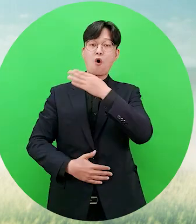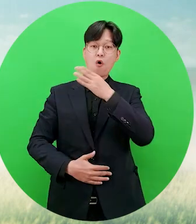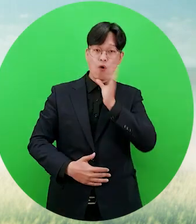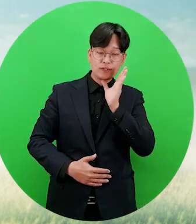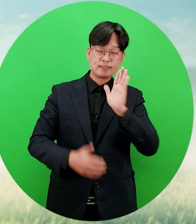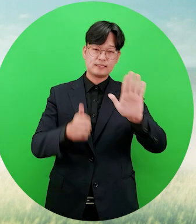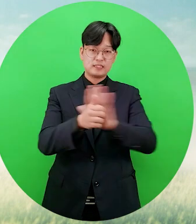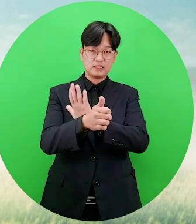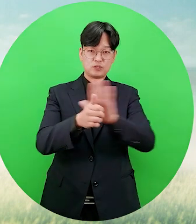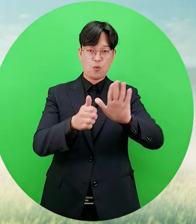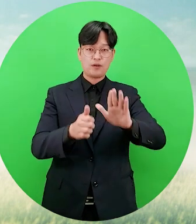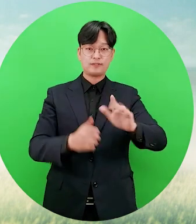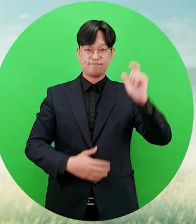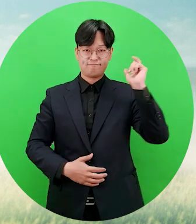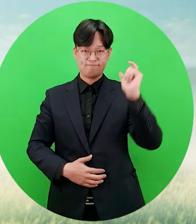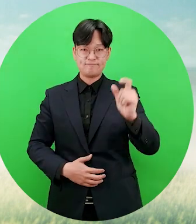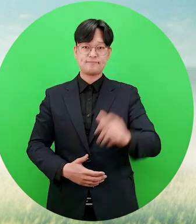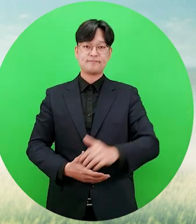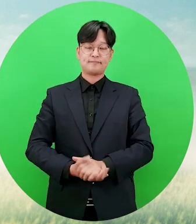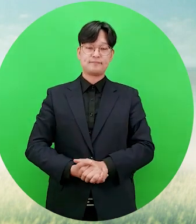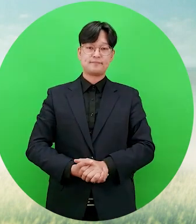대한 지원을 확대하겠습니다.